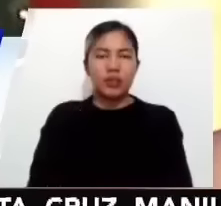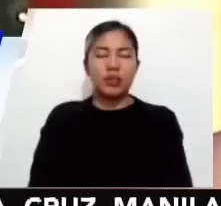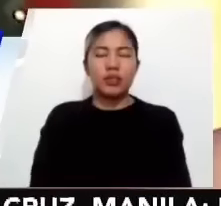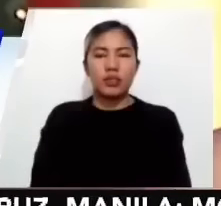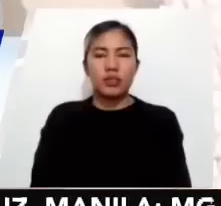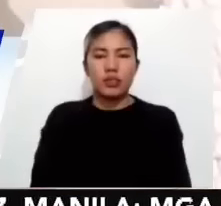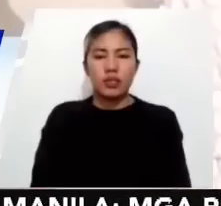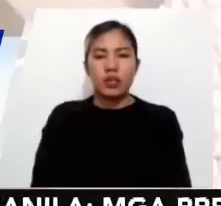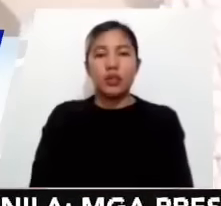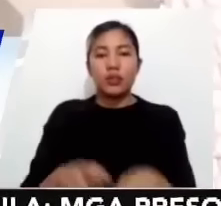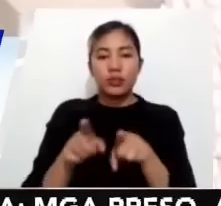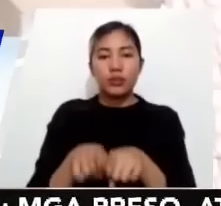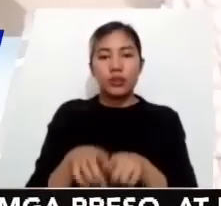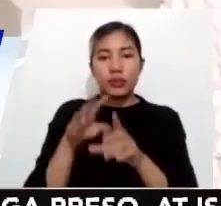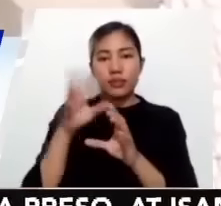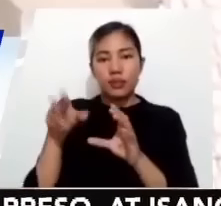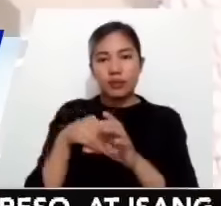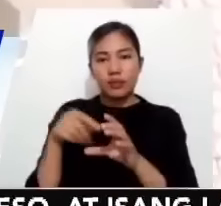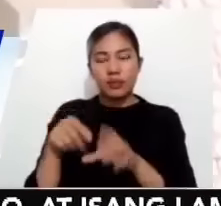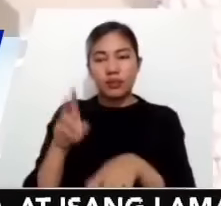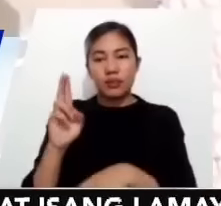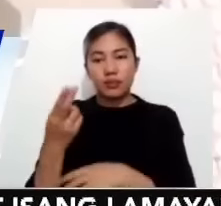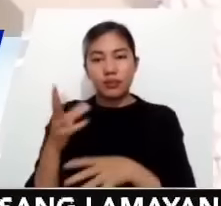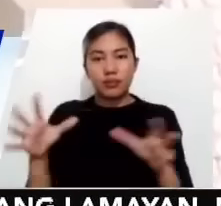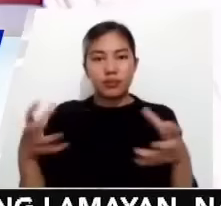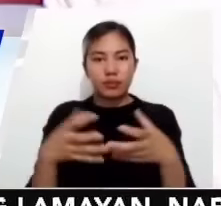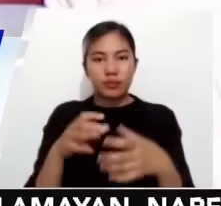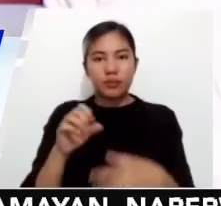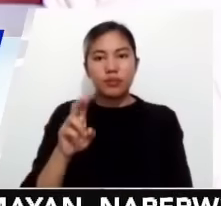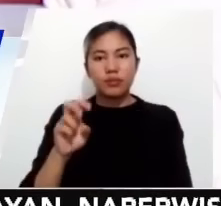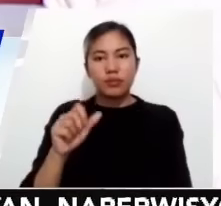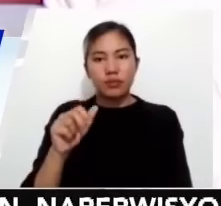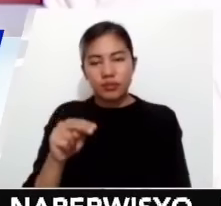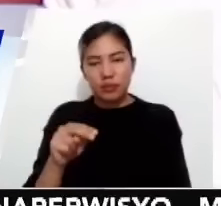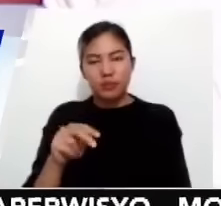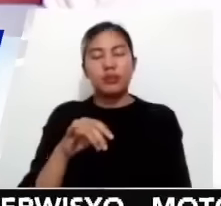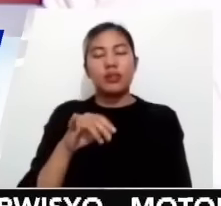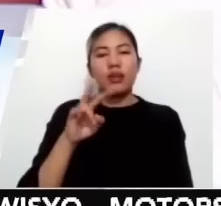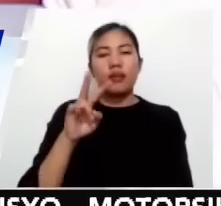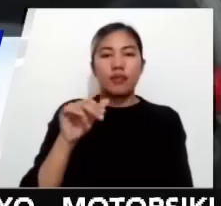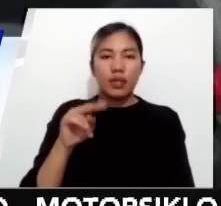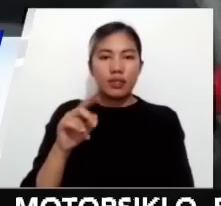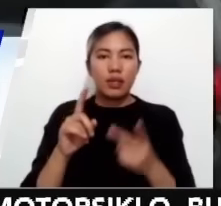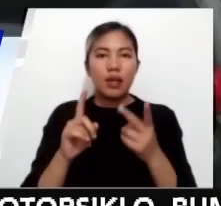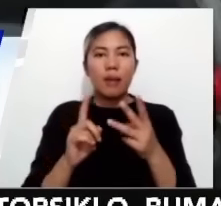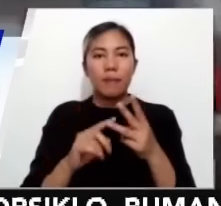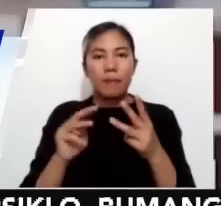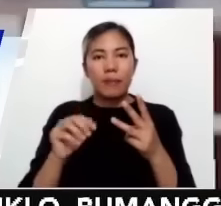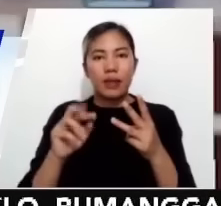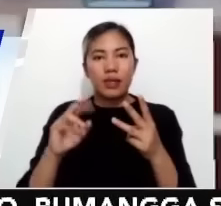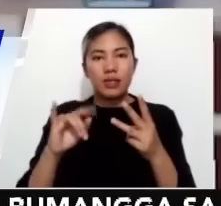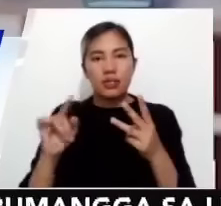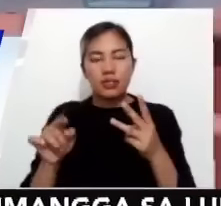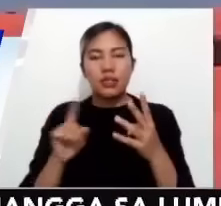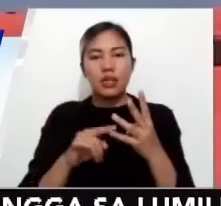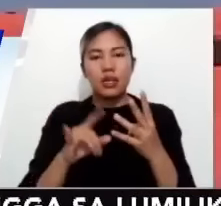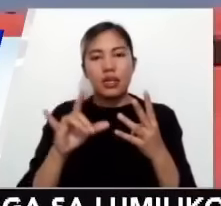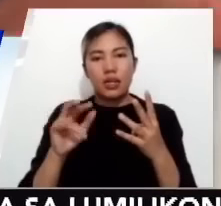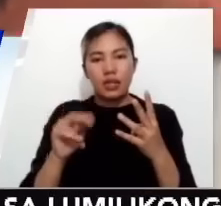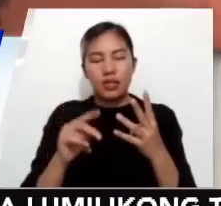kasama rin sa UH Barkada sina Susan Enriquez, Ivan Mayrina, Mariz Umali, Lin Cheng, Attorney Gabby